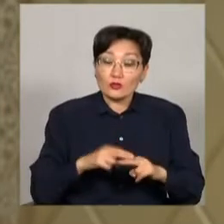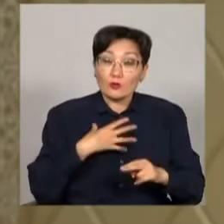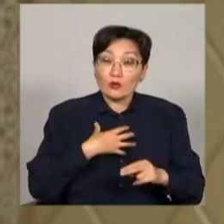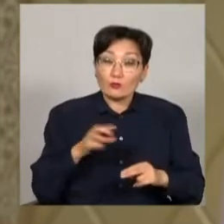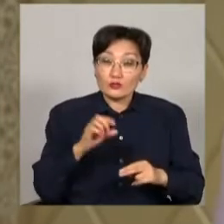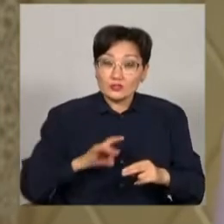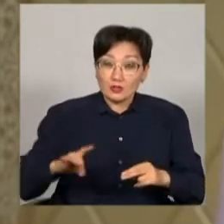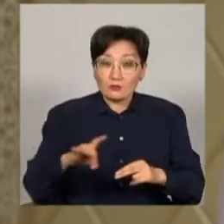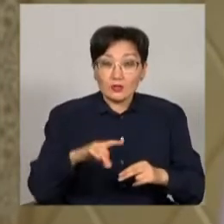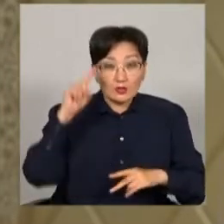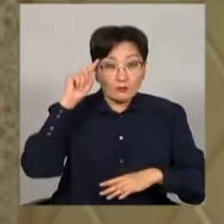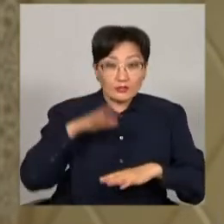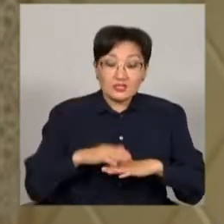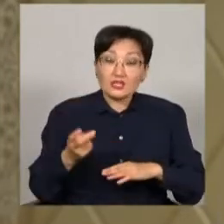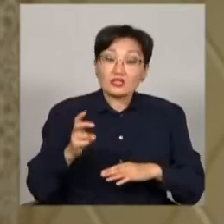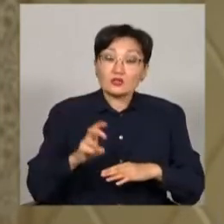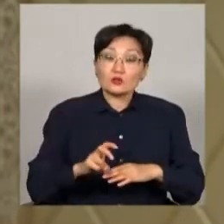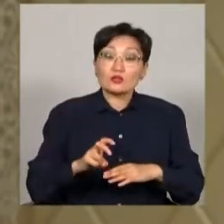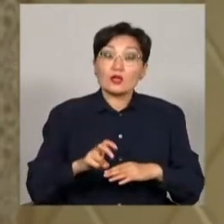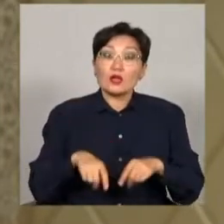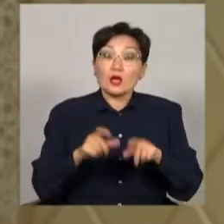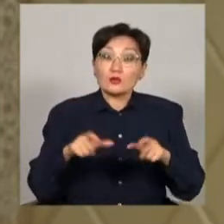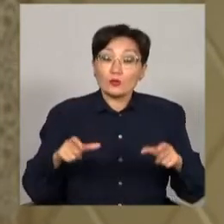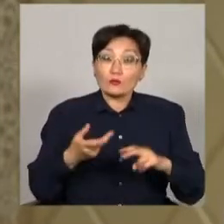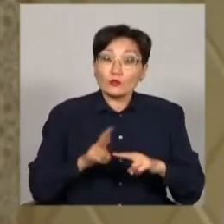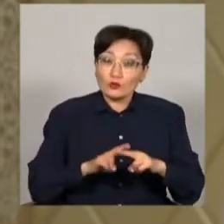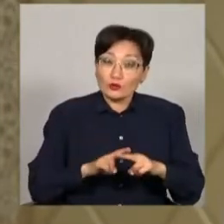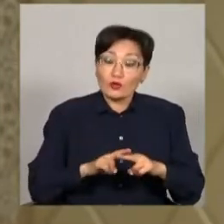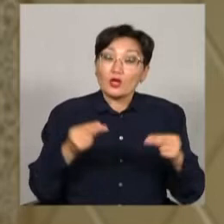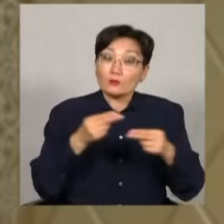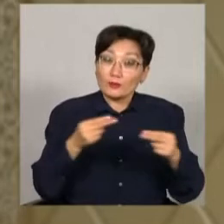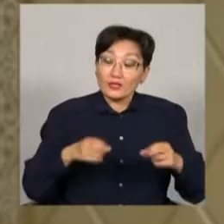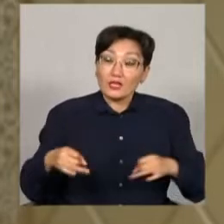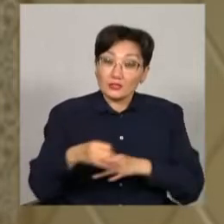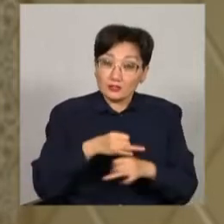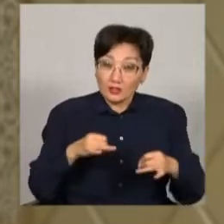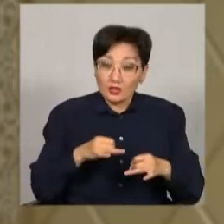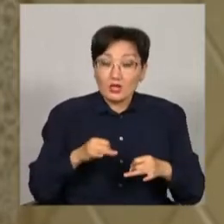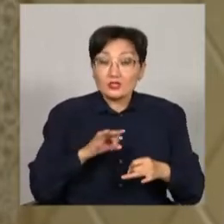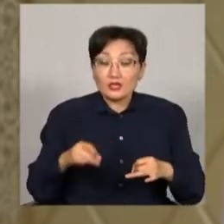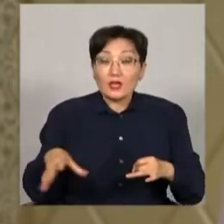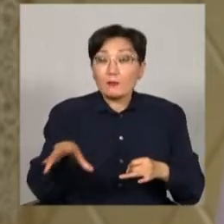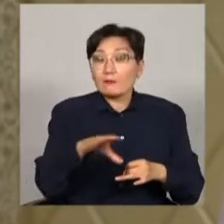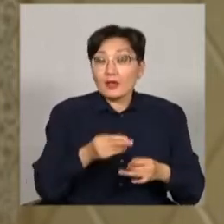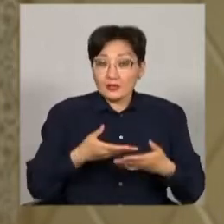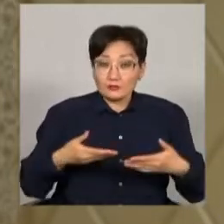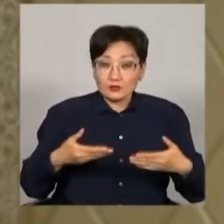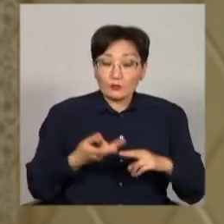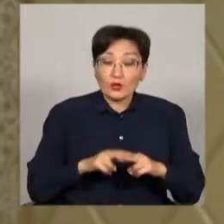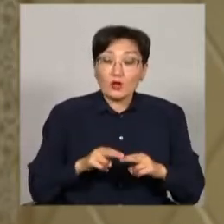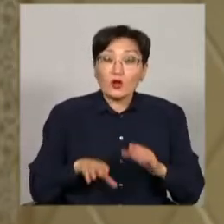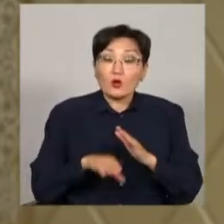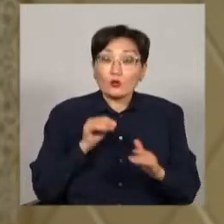ауданынын акимчилигинен келген адамдар менен бул жайлы талкуладык жана барлыгыбыз осы